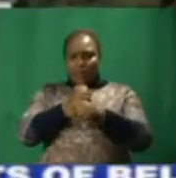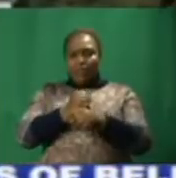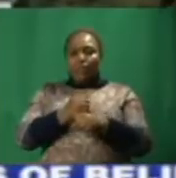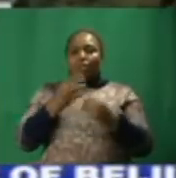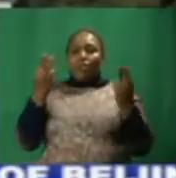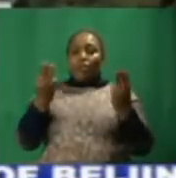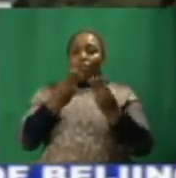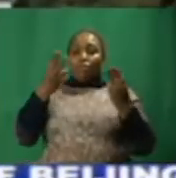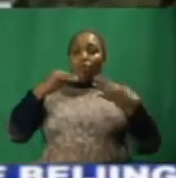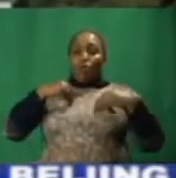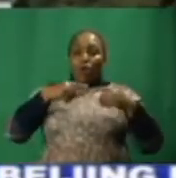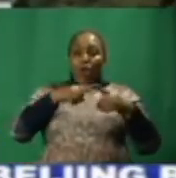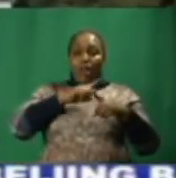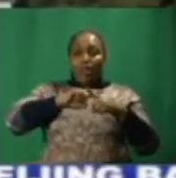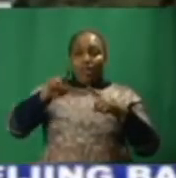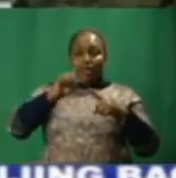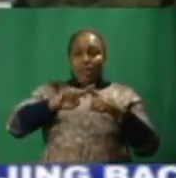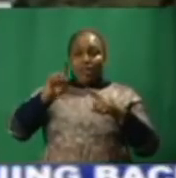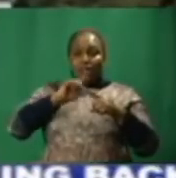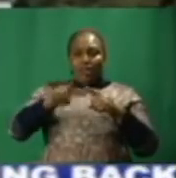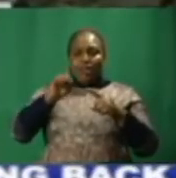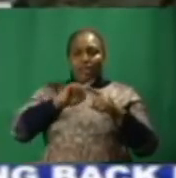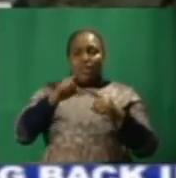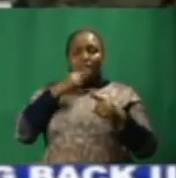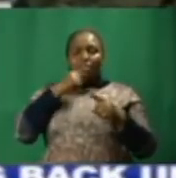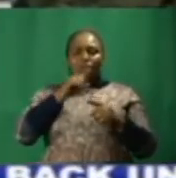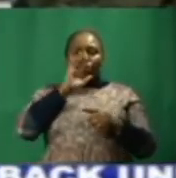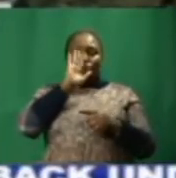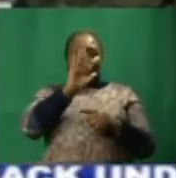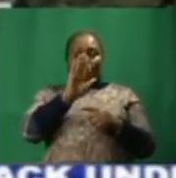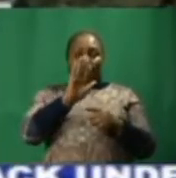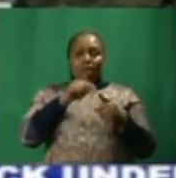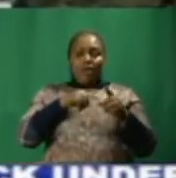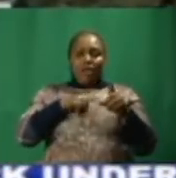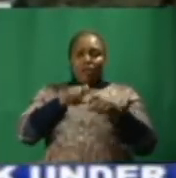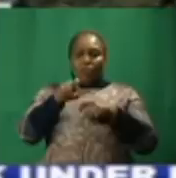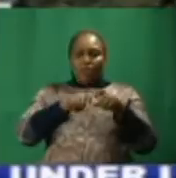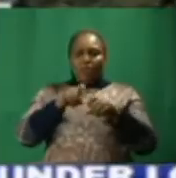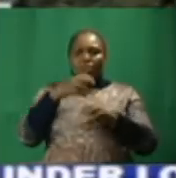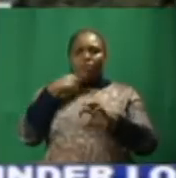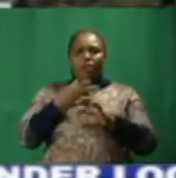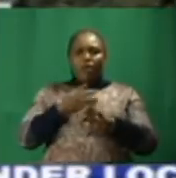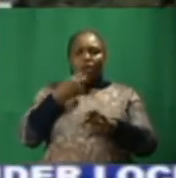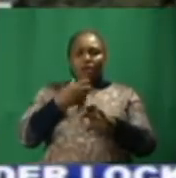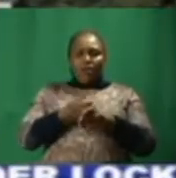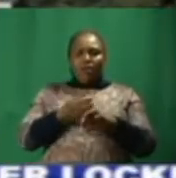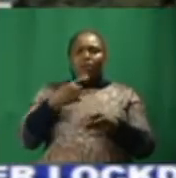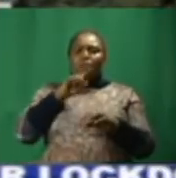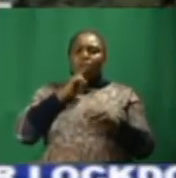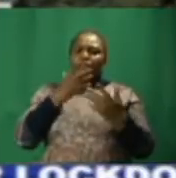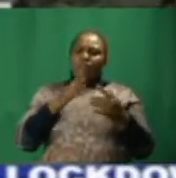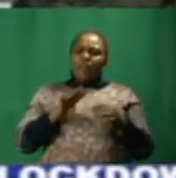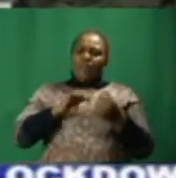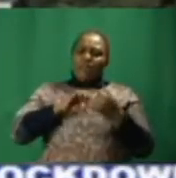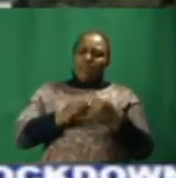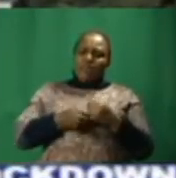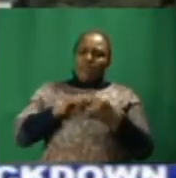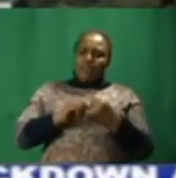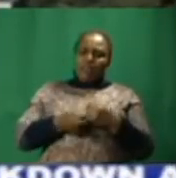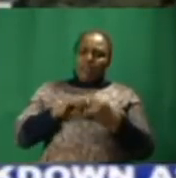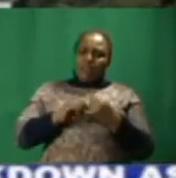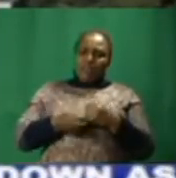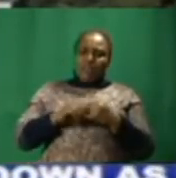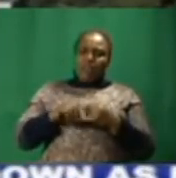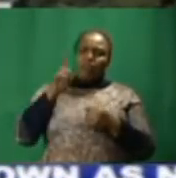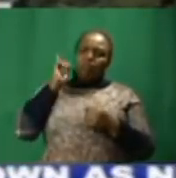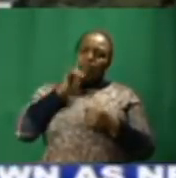lo mdlalo bavetile ukuthi kumiswa kwalo mcuthelwano bekulukhuni kodwa bazamile ukubuka ukuthi